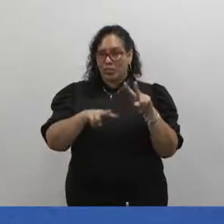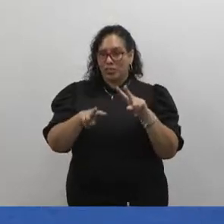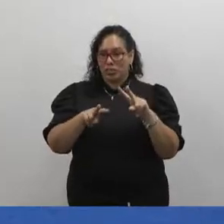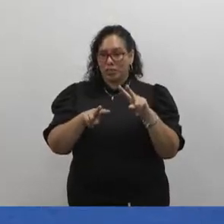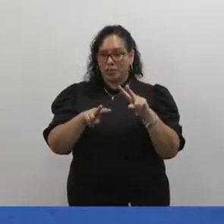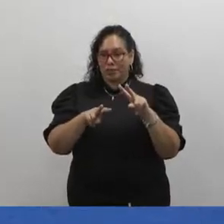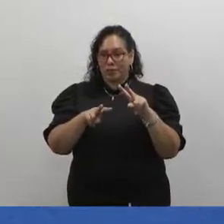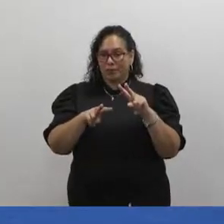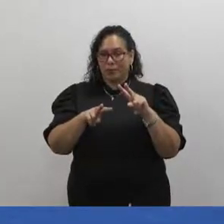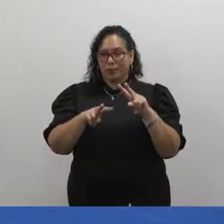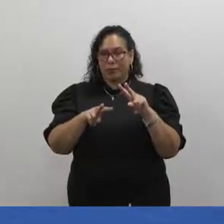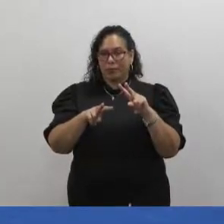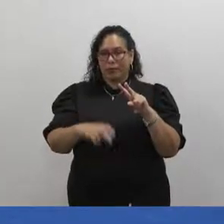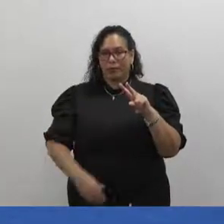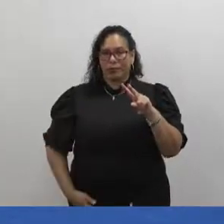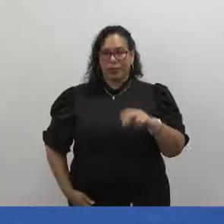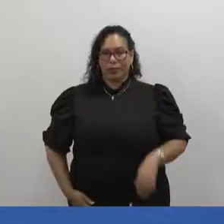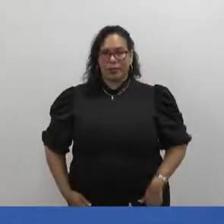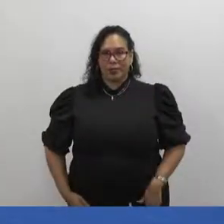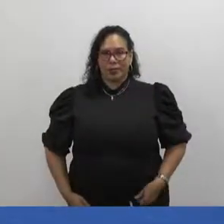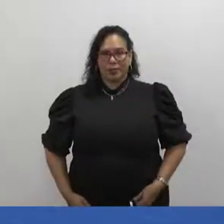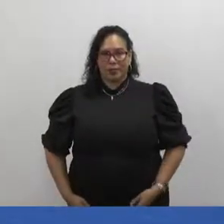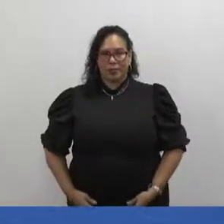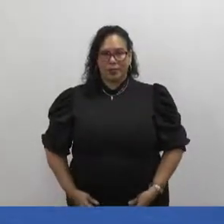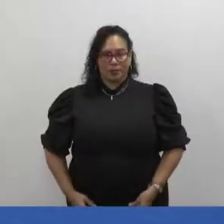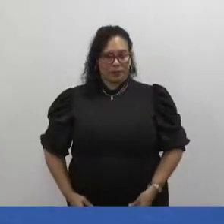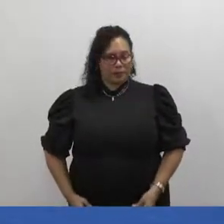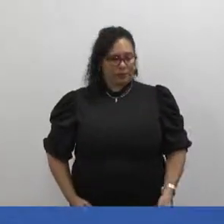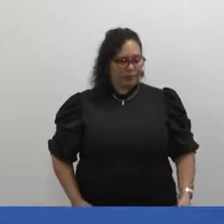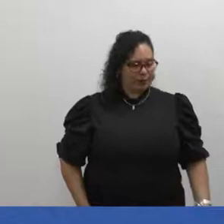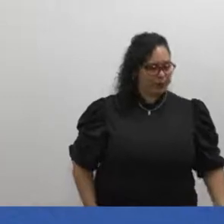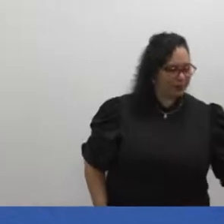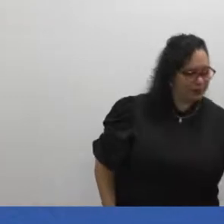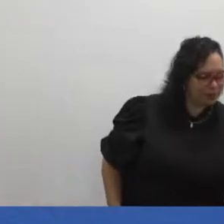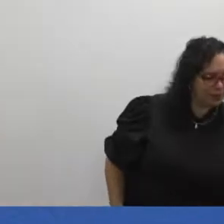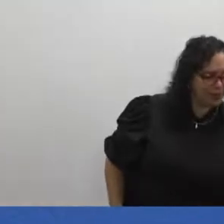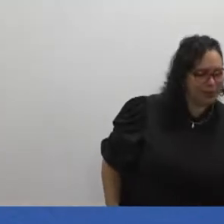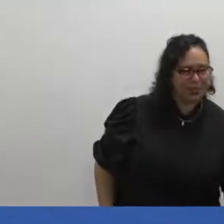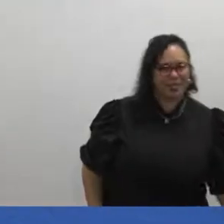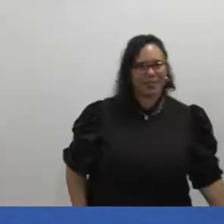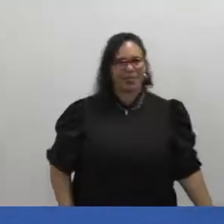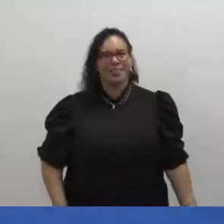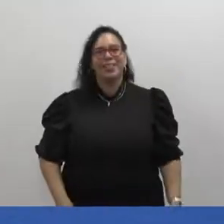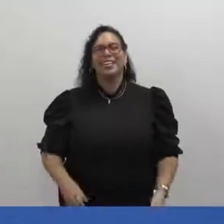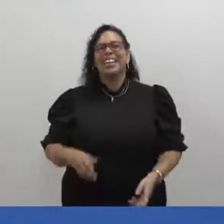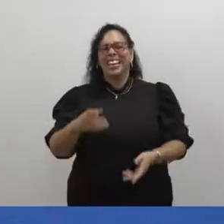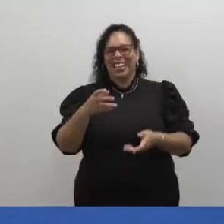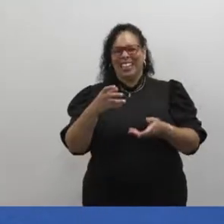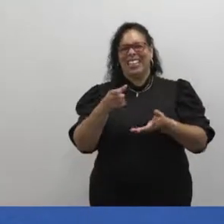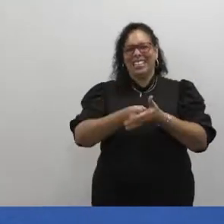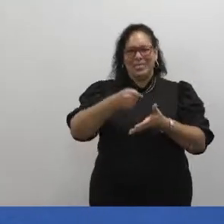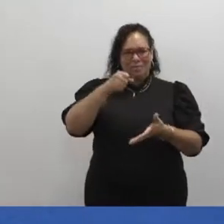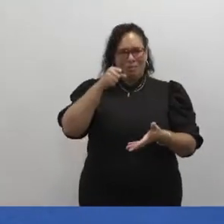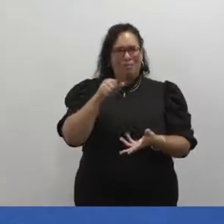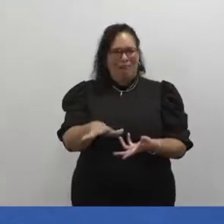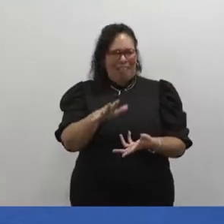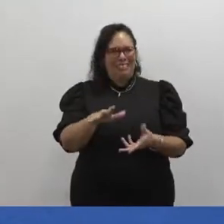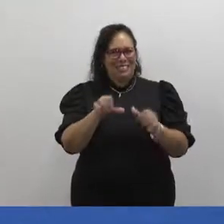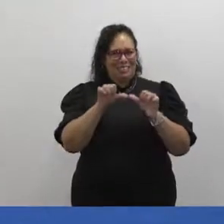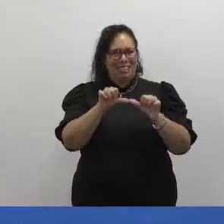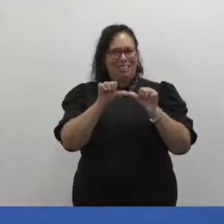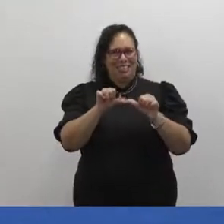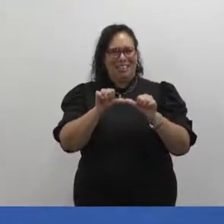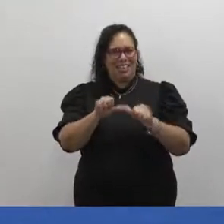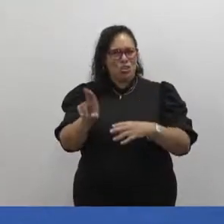mới được bọc nhóm đôi thà lô crack mấy bạn này vậy ông pika on thoi ca chọc tầm lại này ca chọc chứ